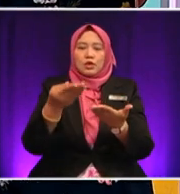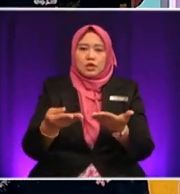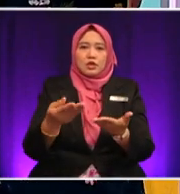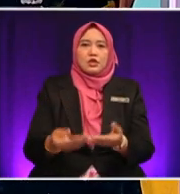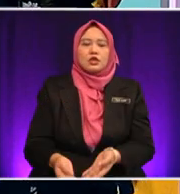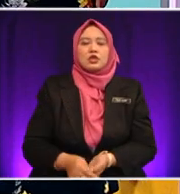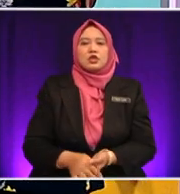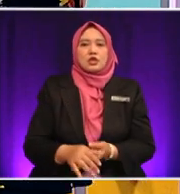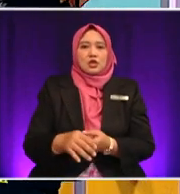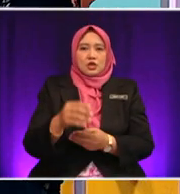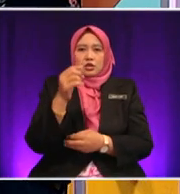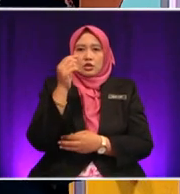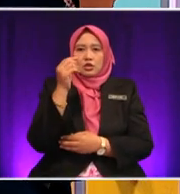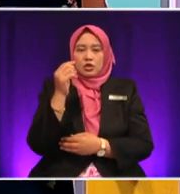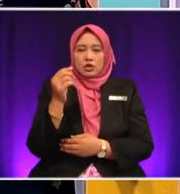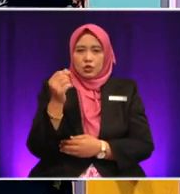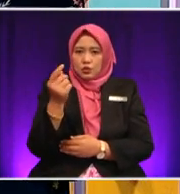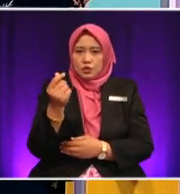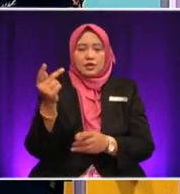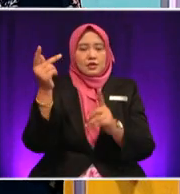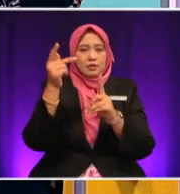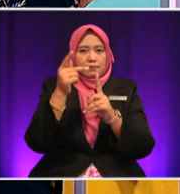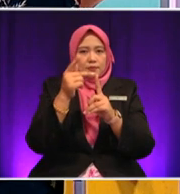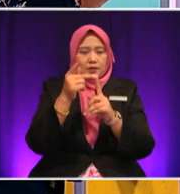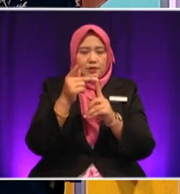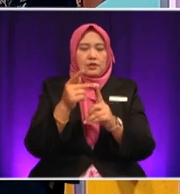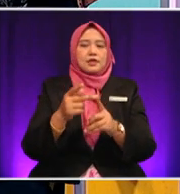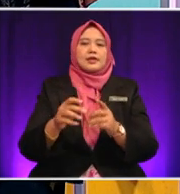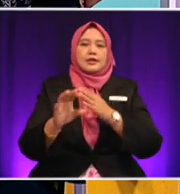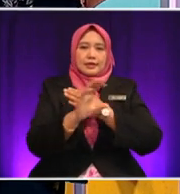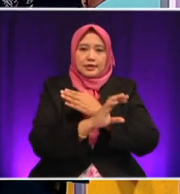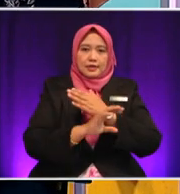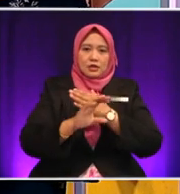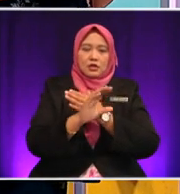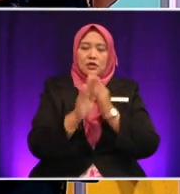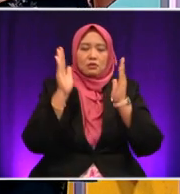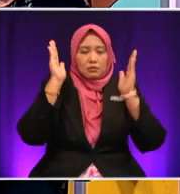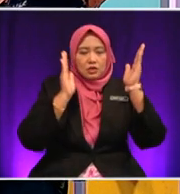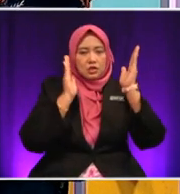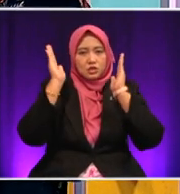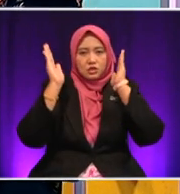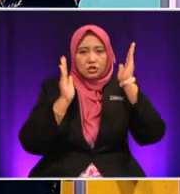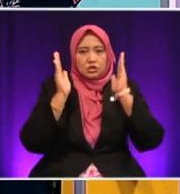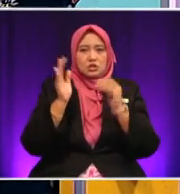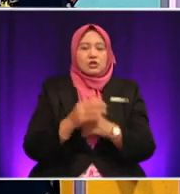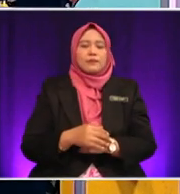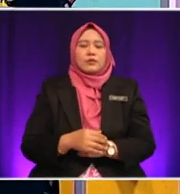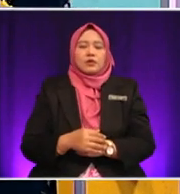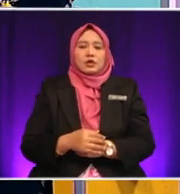jadi mereka tidak akan melabuh pada negara kita jadi itu salah satu juga Sebab kenapa negara rugi